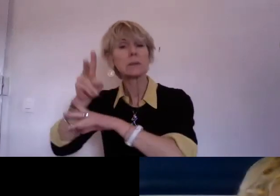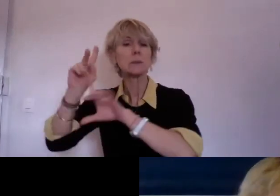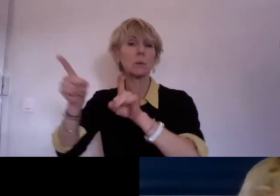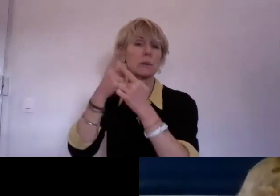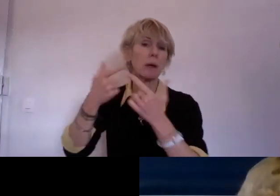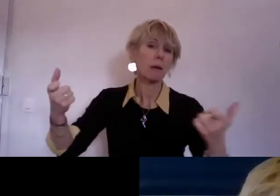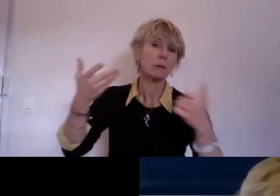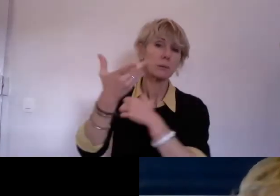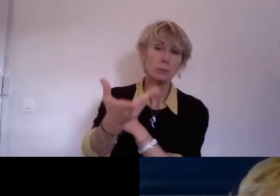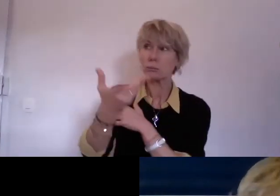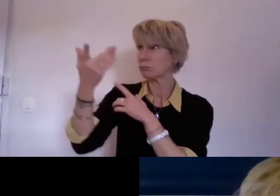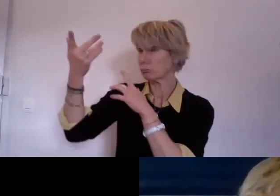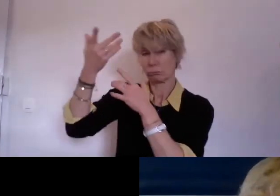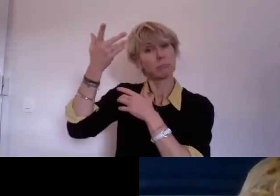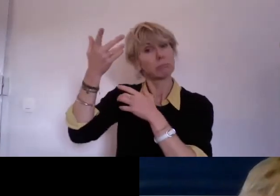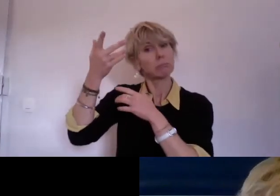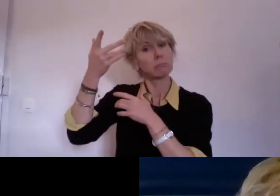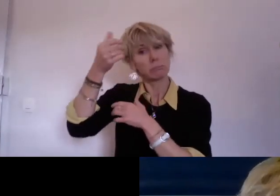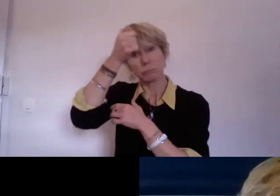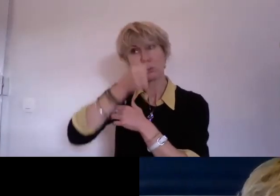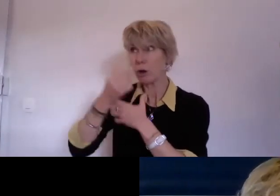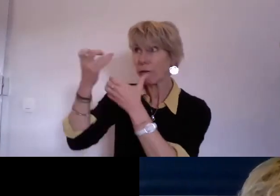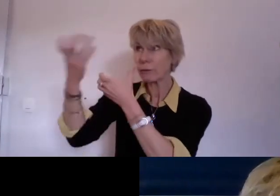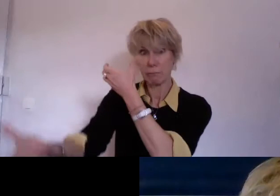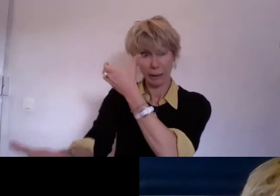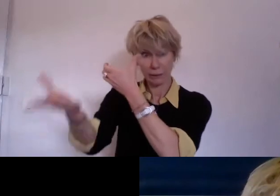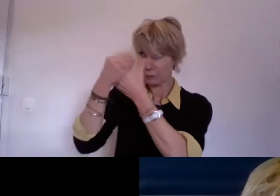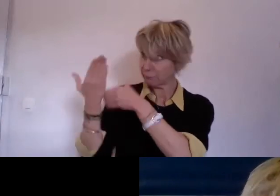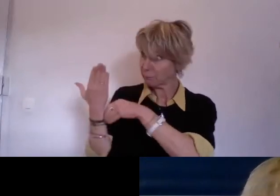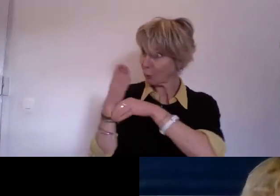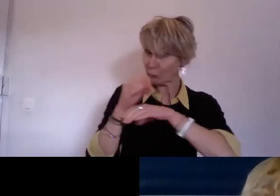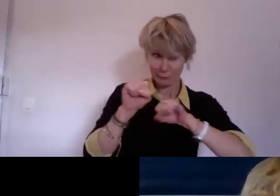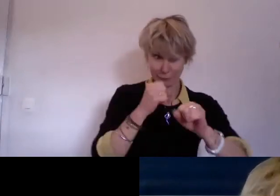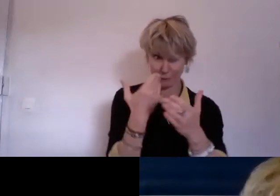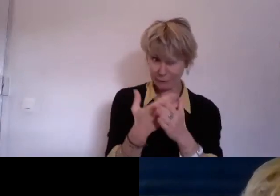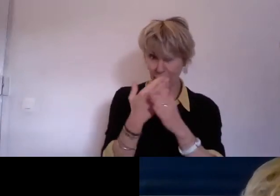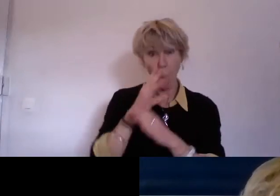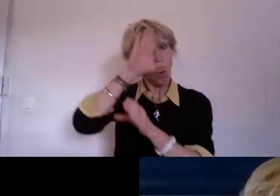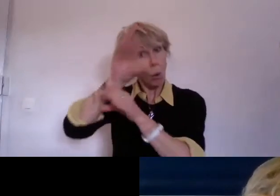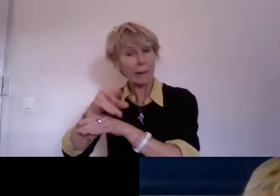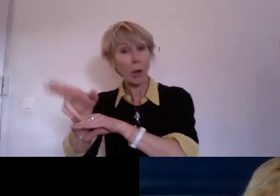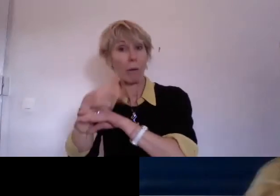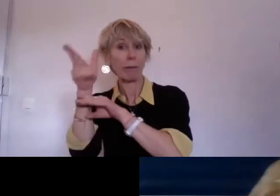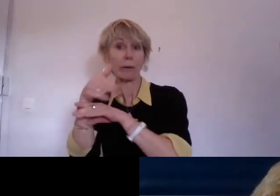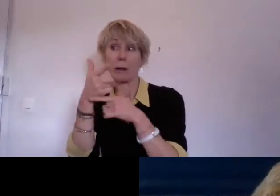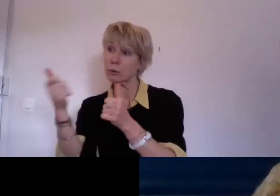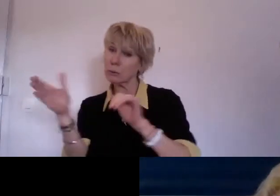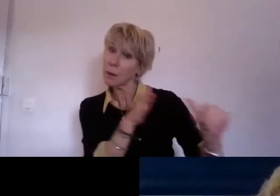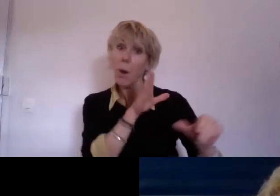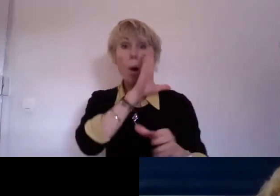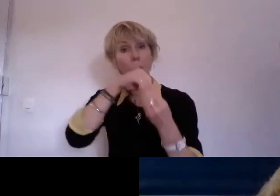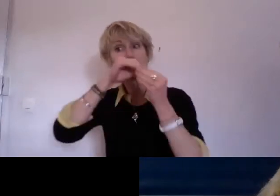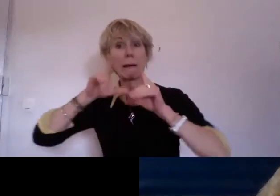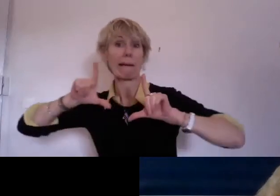musées qui le souhaitent, s'engager dans cette dynamique. Et puis, des reportages et des grandes interviews sur des sujets liant